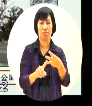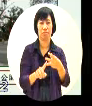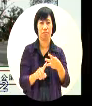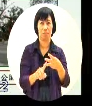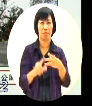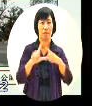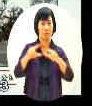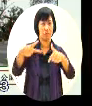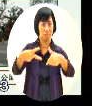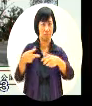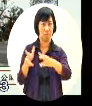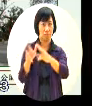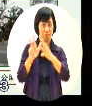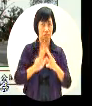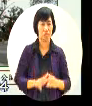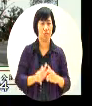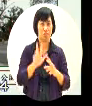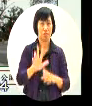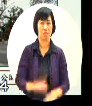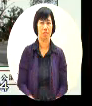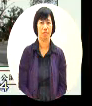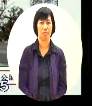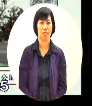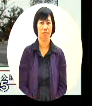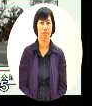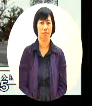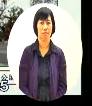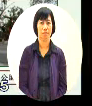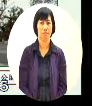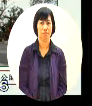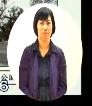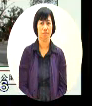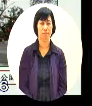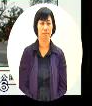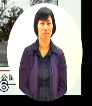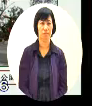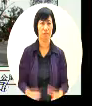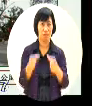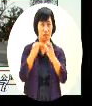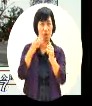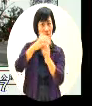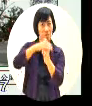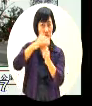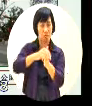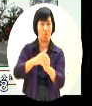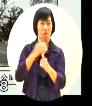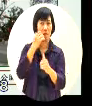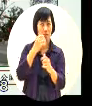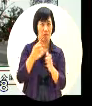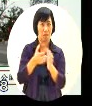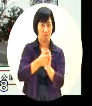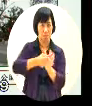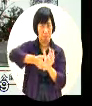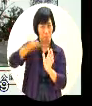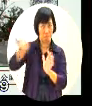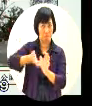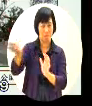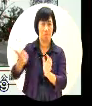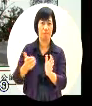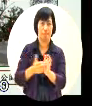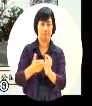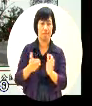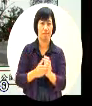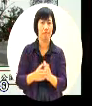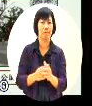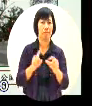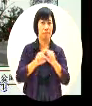大金桥，再讲公墓捡起来老厝里吼，老厝公园也来完成，伫个